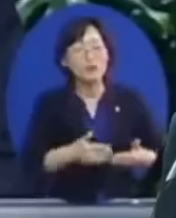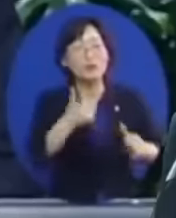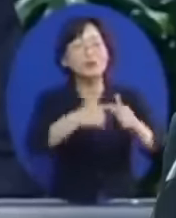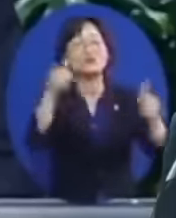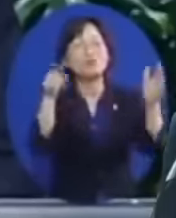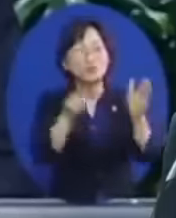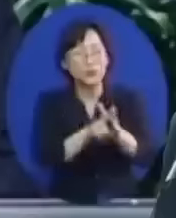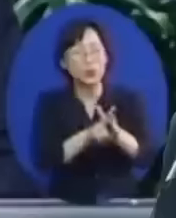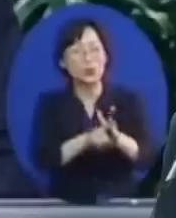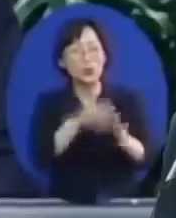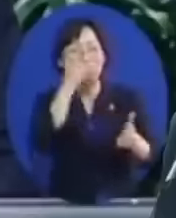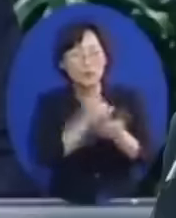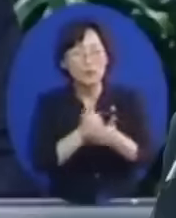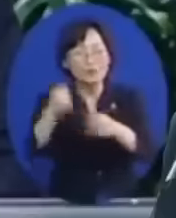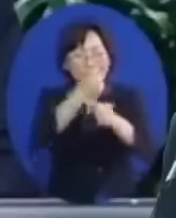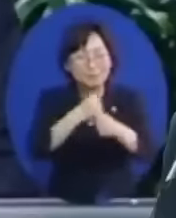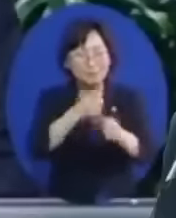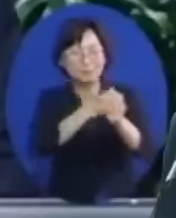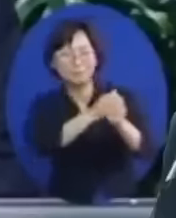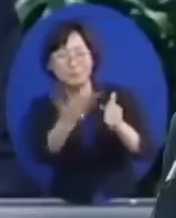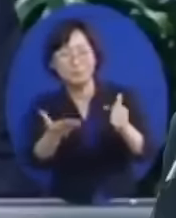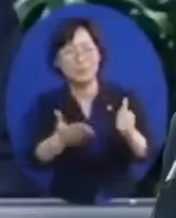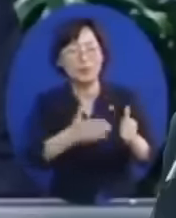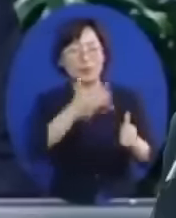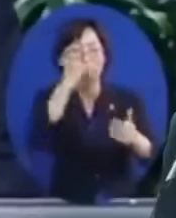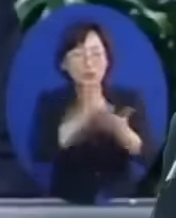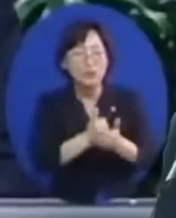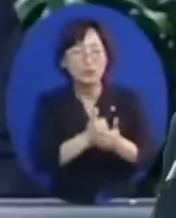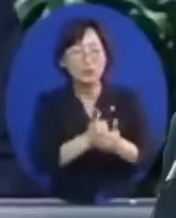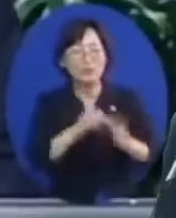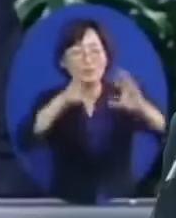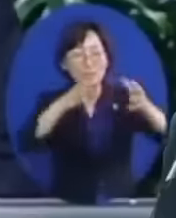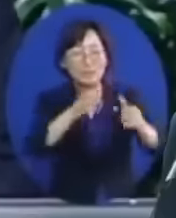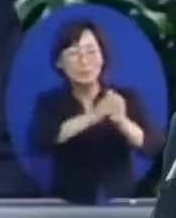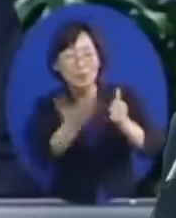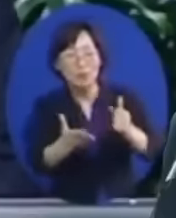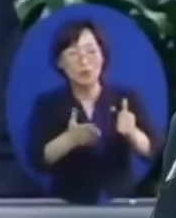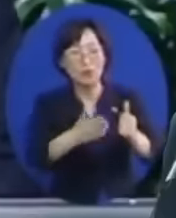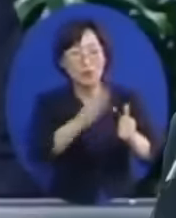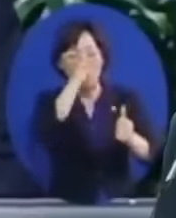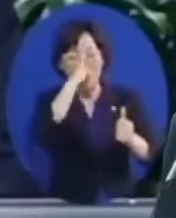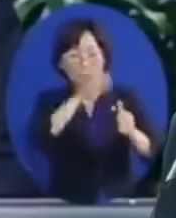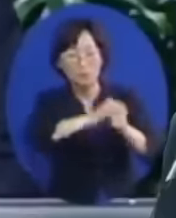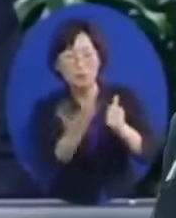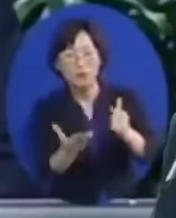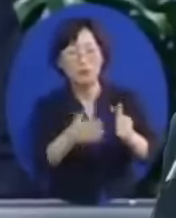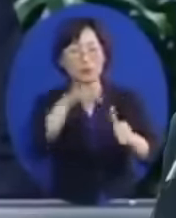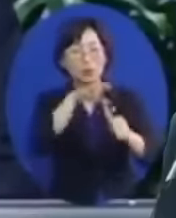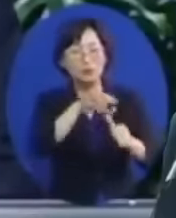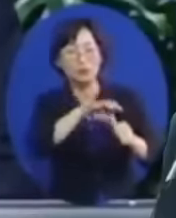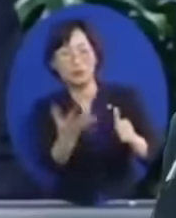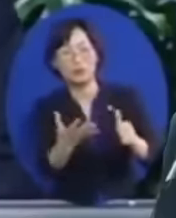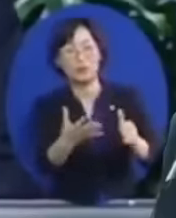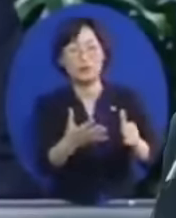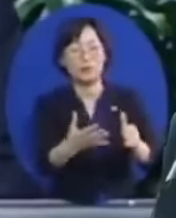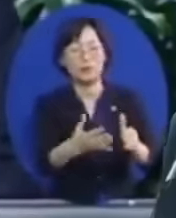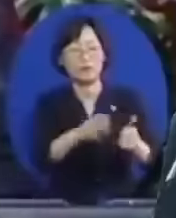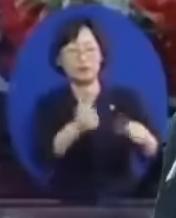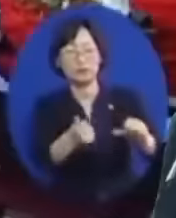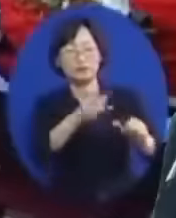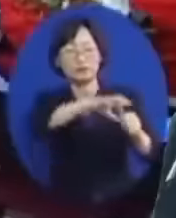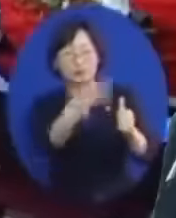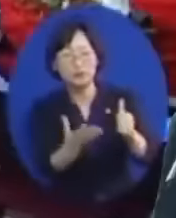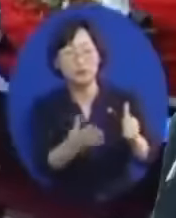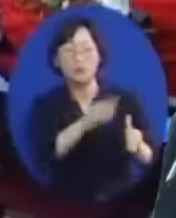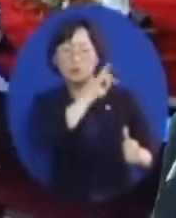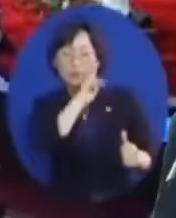예수님 믿고 죄짐을 벗어버리고 세속짐을 벗어버리고 병의 짐도 벗어버리고 저주의 짐도 벗어버리고 죽음의 짐도